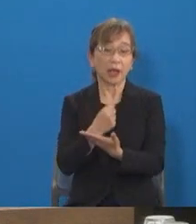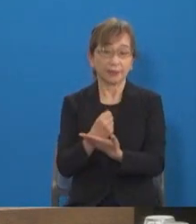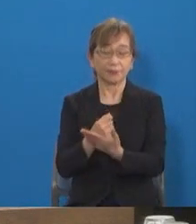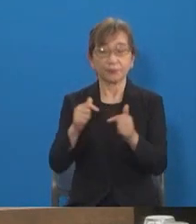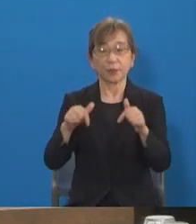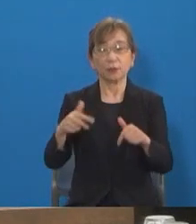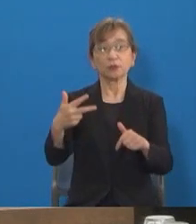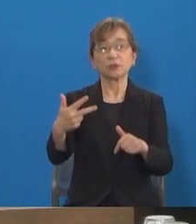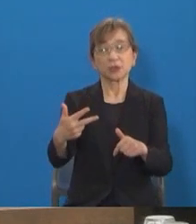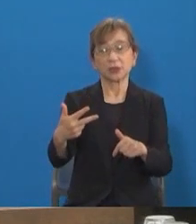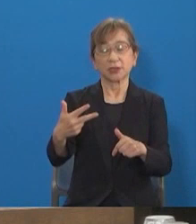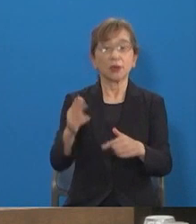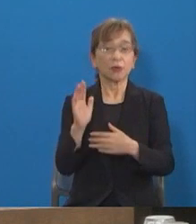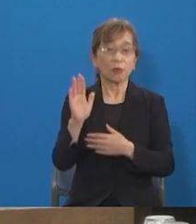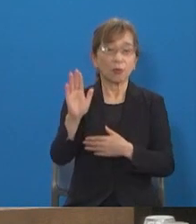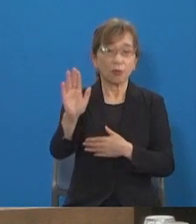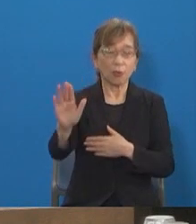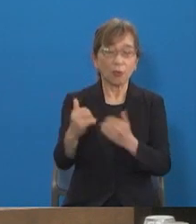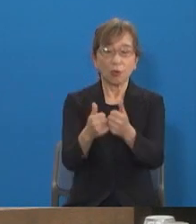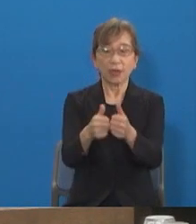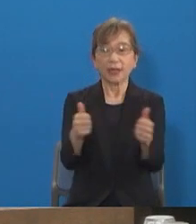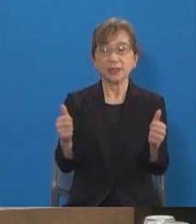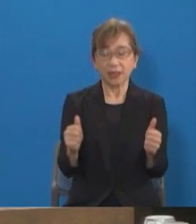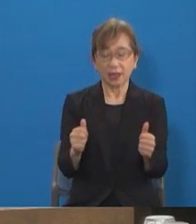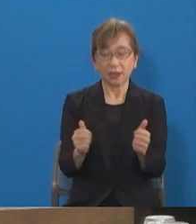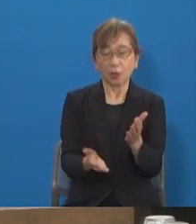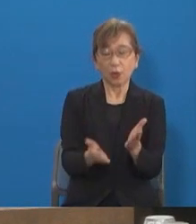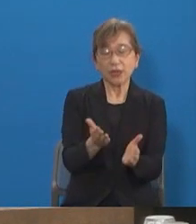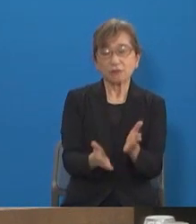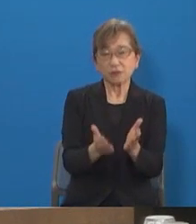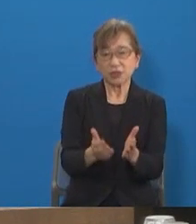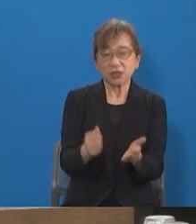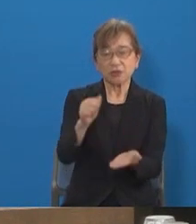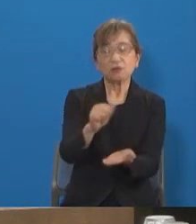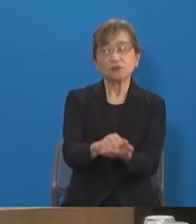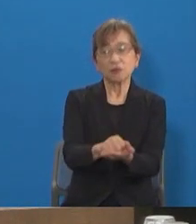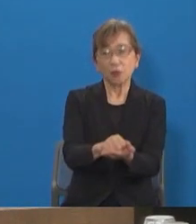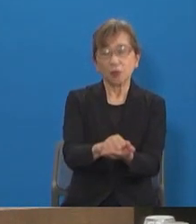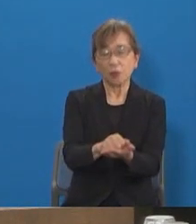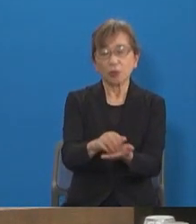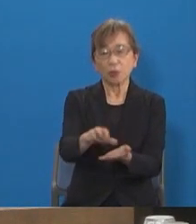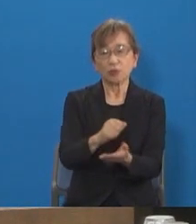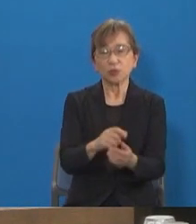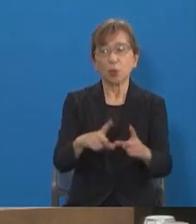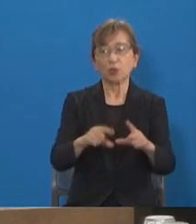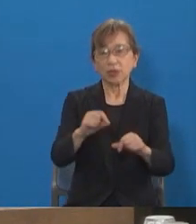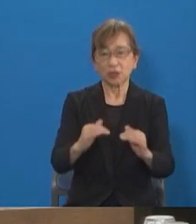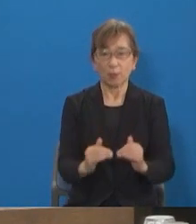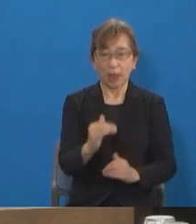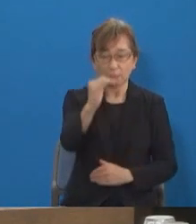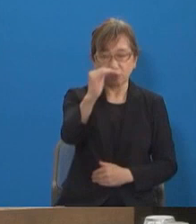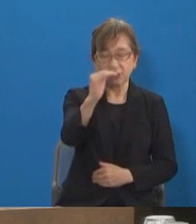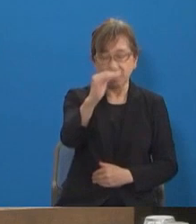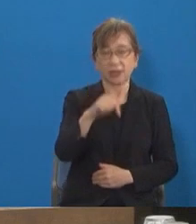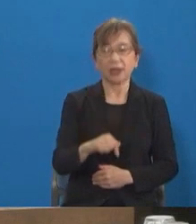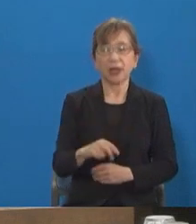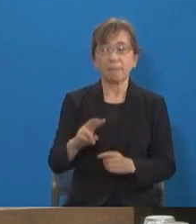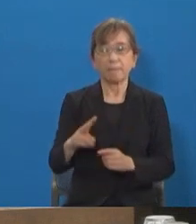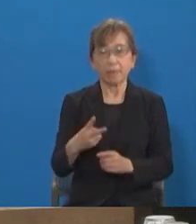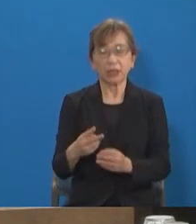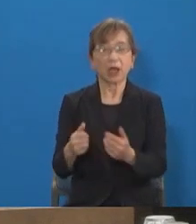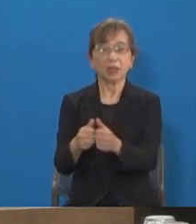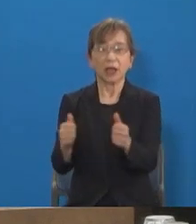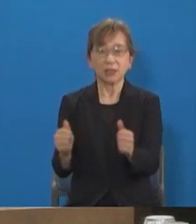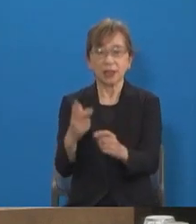京都市においても今後、男性の育児休業の取得率を劇的にアップさせ、かつ男性